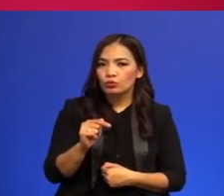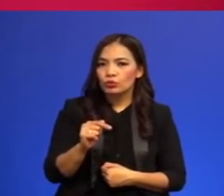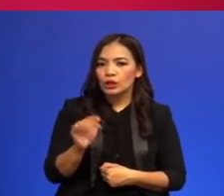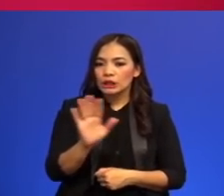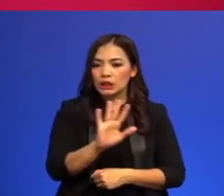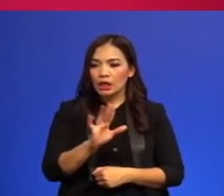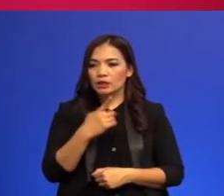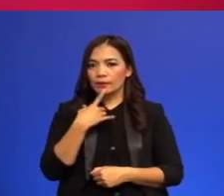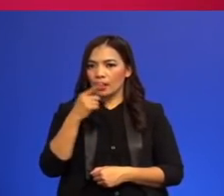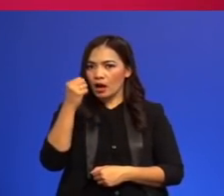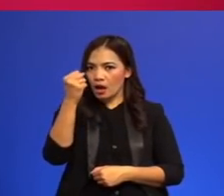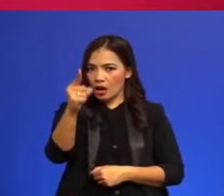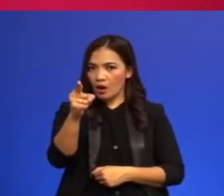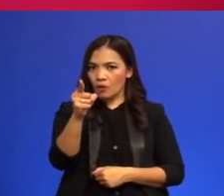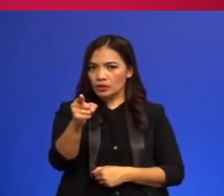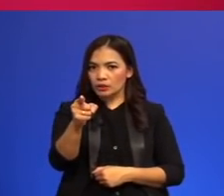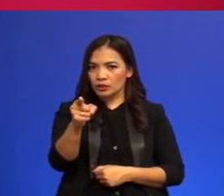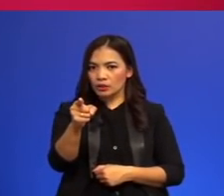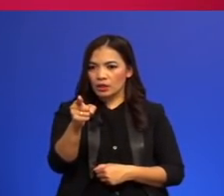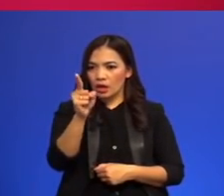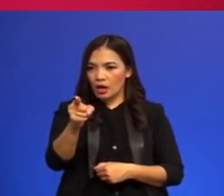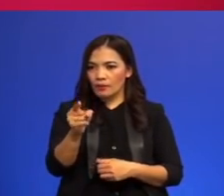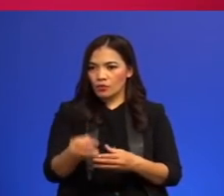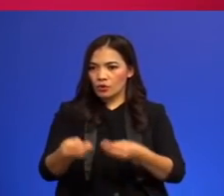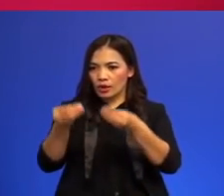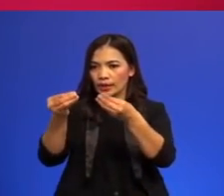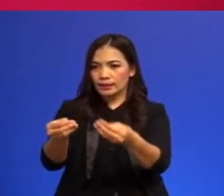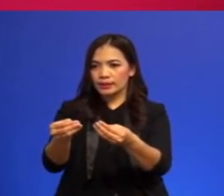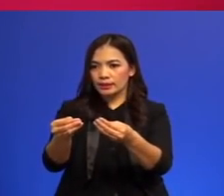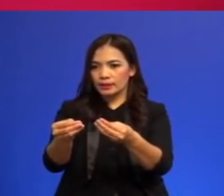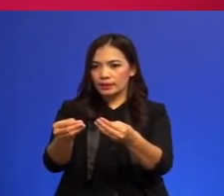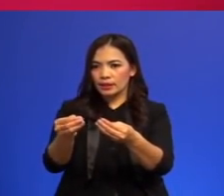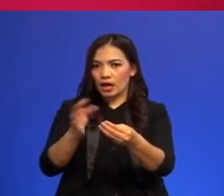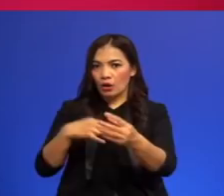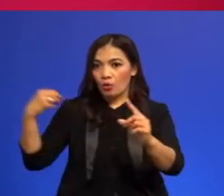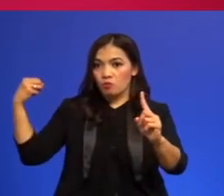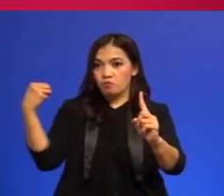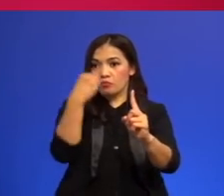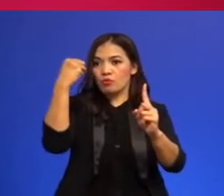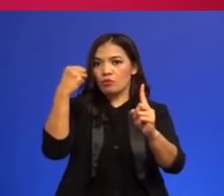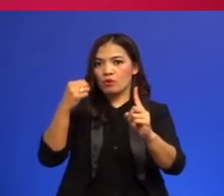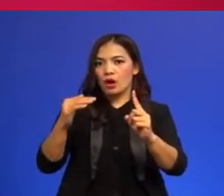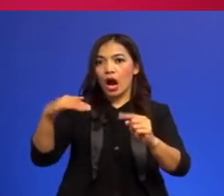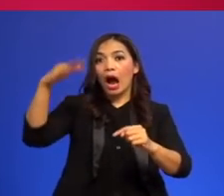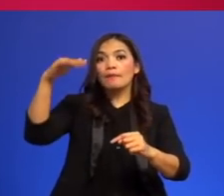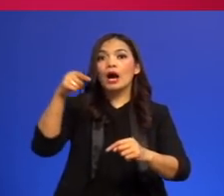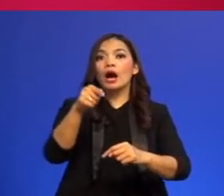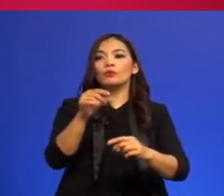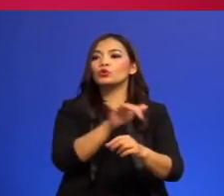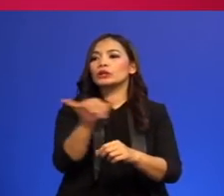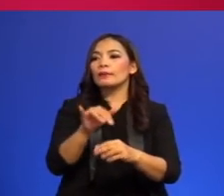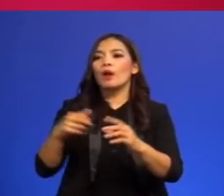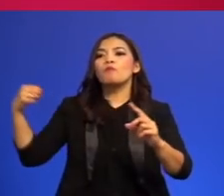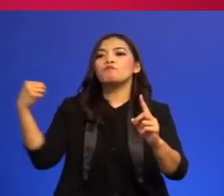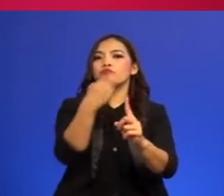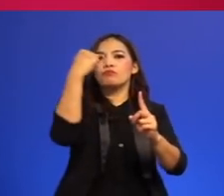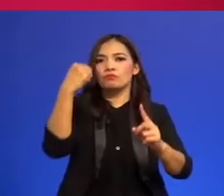Jangan begini, awas lo ya. Lu kasih abang lu lo. Lu gua gebukin, abang lu juga gua gebukin.